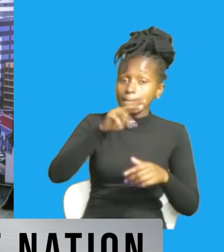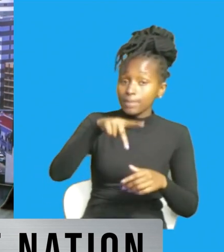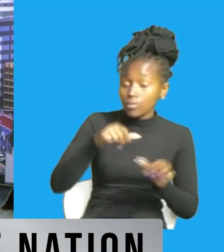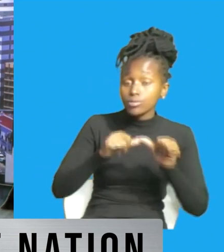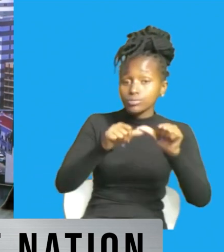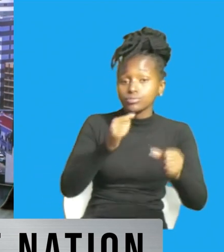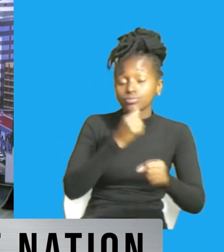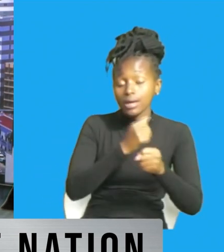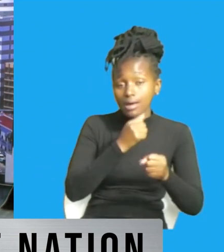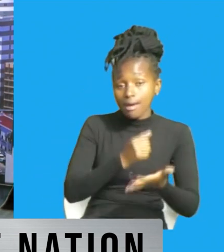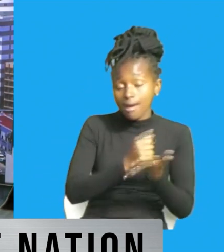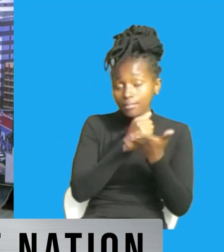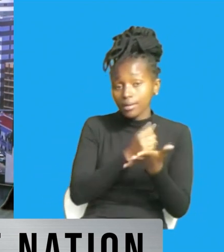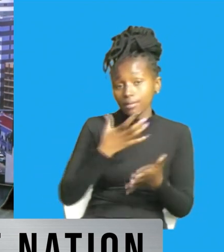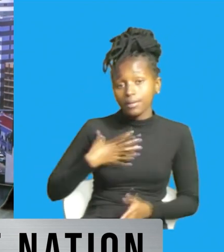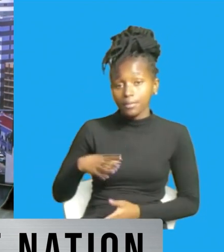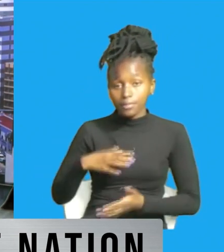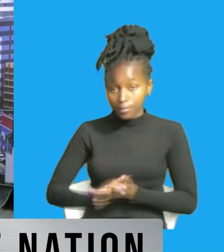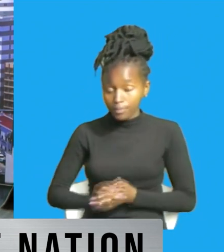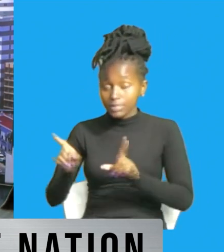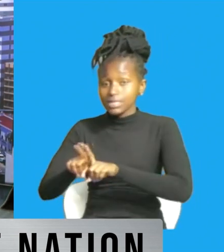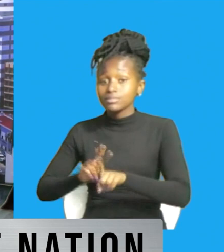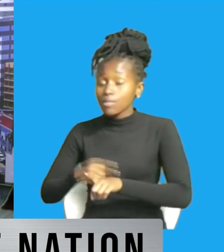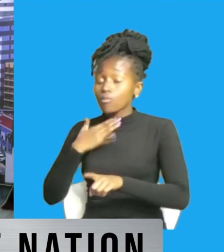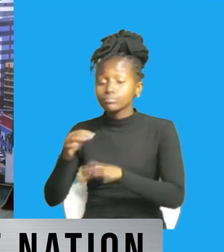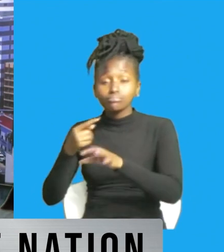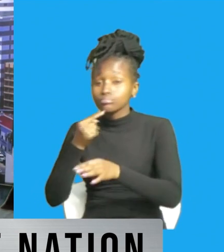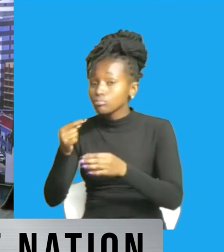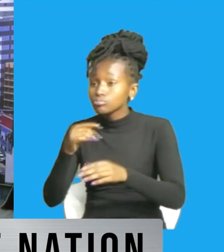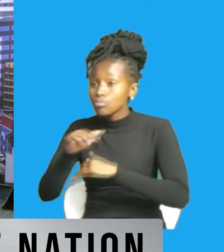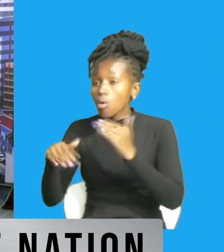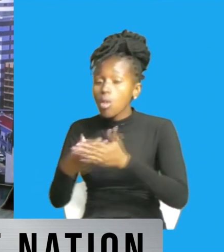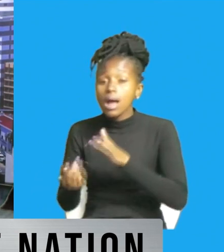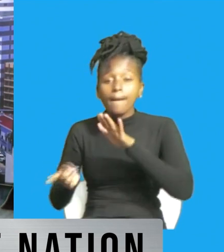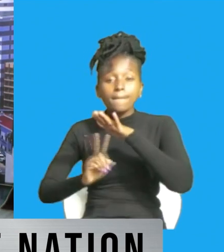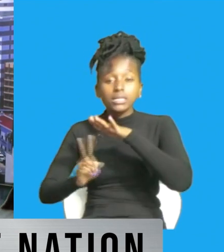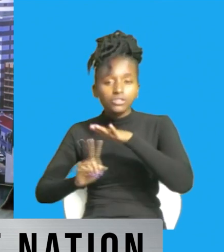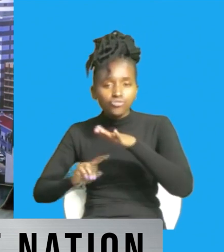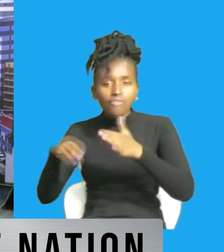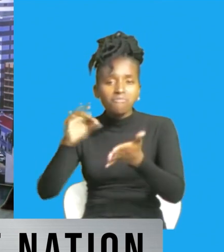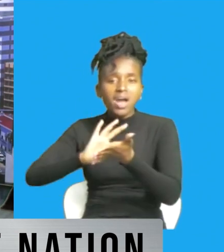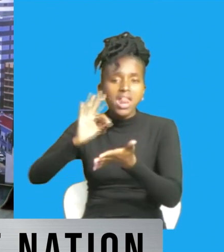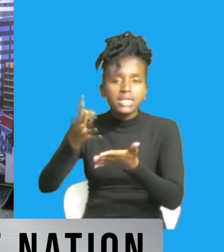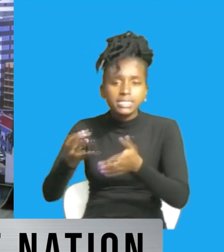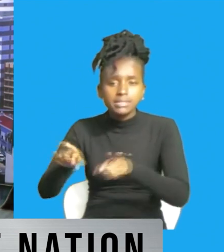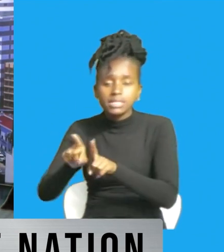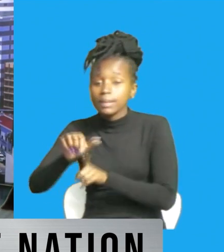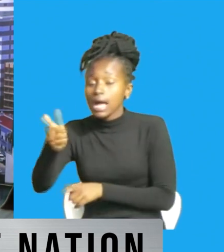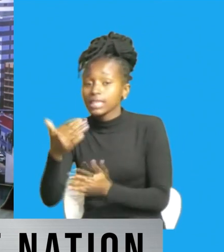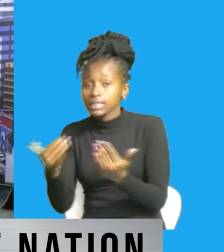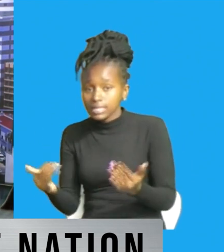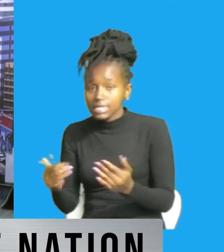na naambia waziri wa fedha na nawaambia wote wale wako pale, wale wanadeal na nchi hii, ukitoa